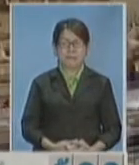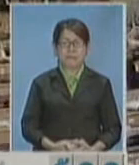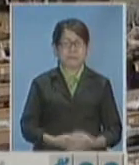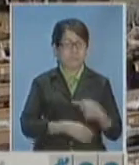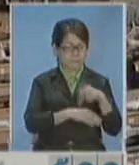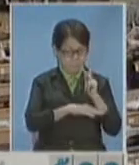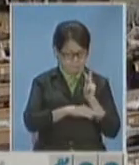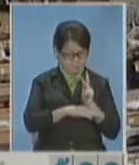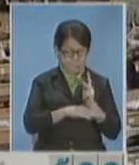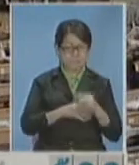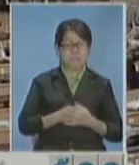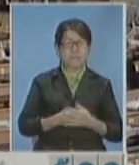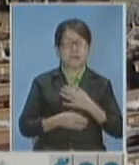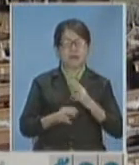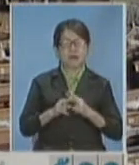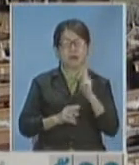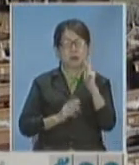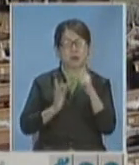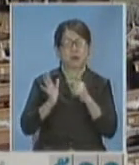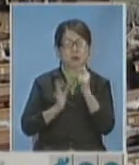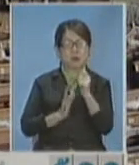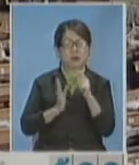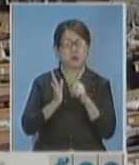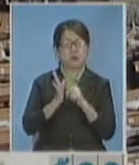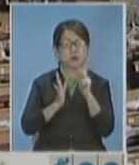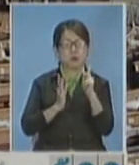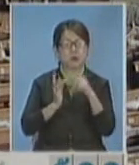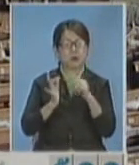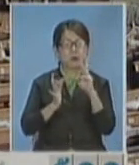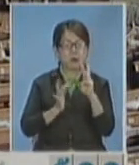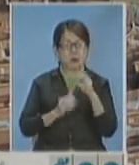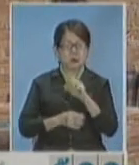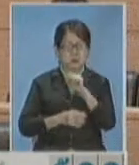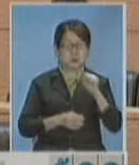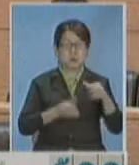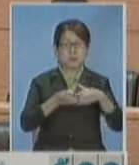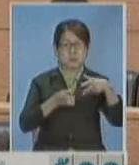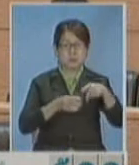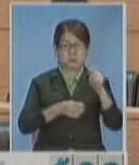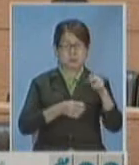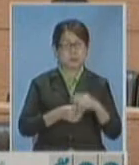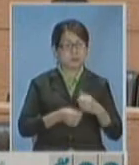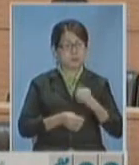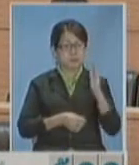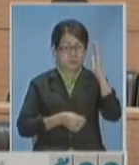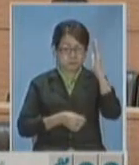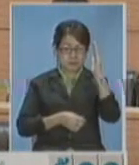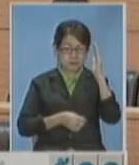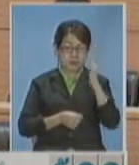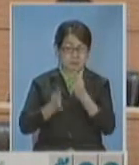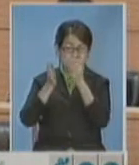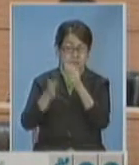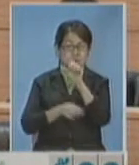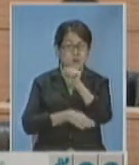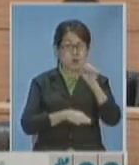กราบเรียนท่านประธานครับผมก่อแก้วเพ็ญทองสมาชิกสภาผู้แทนราษฎรพรรคเพื่อไทยผมขออนุญาตประท้วงท่านผู้ประท้วงเมื่อตะกี้นะ